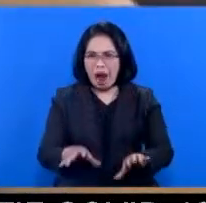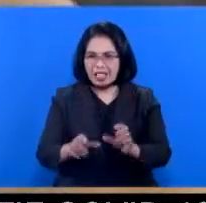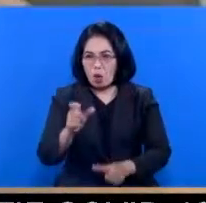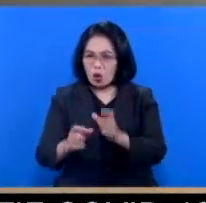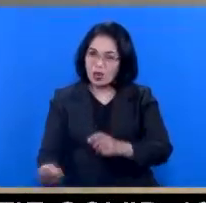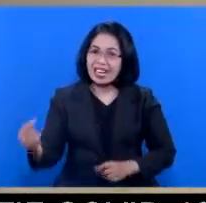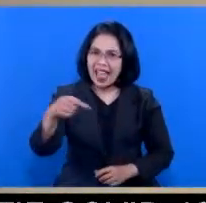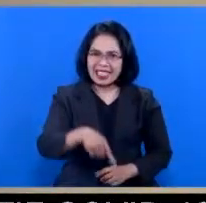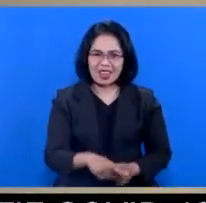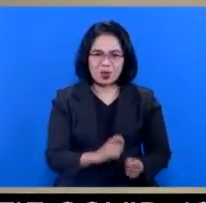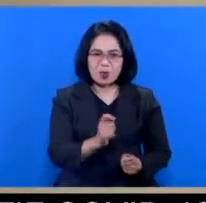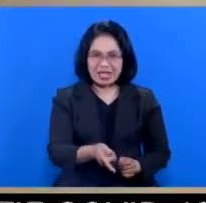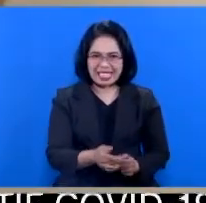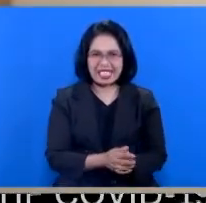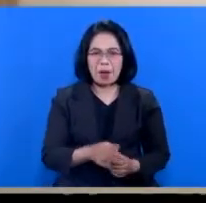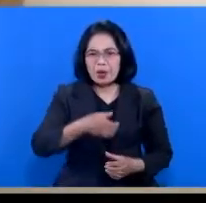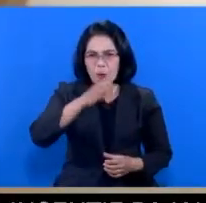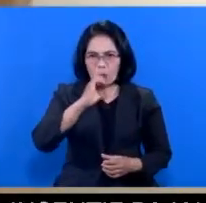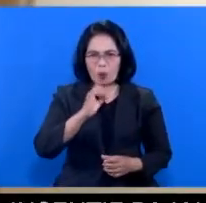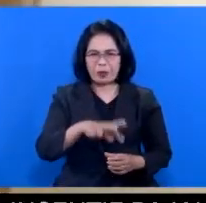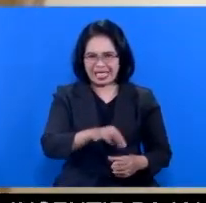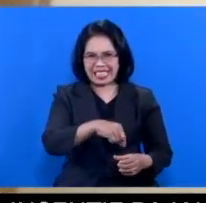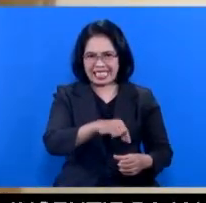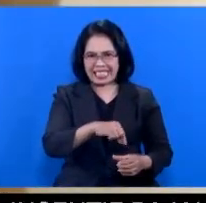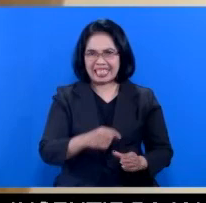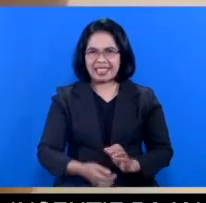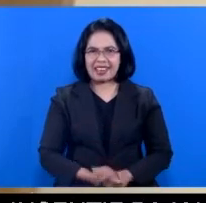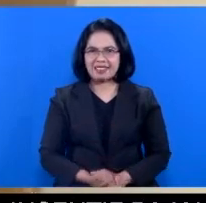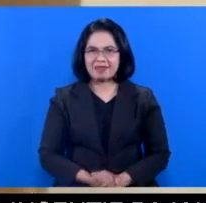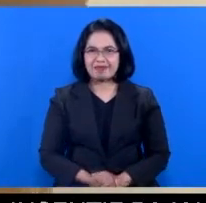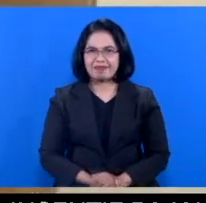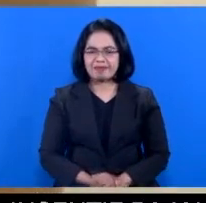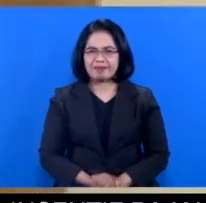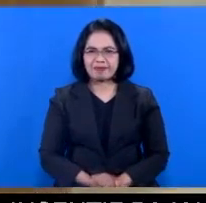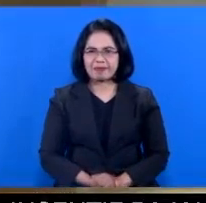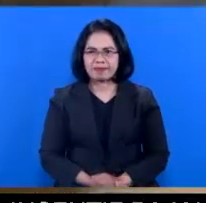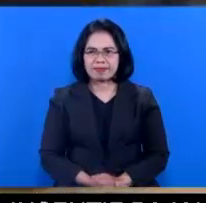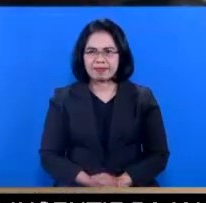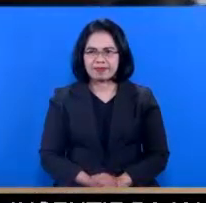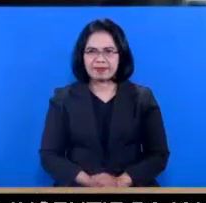Clarissa Aradia, Daud Thompson, Jakarta.